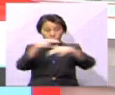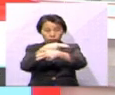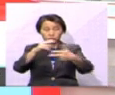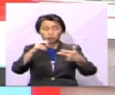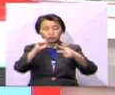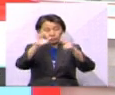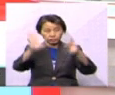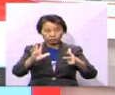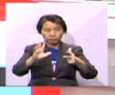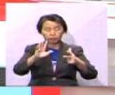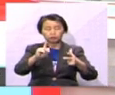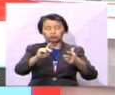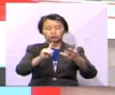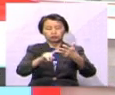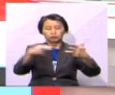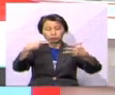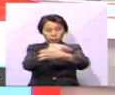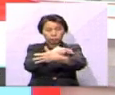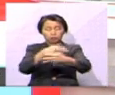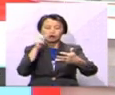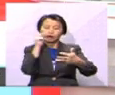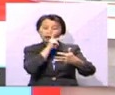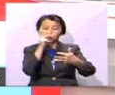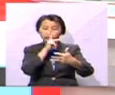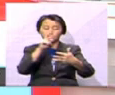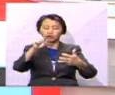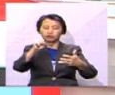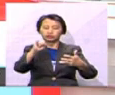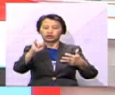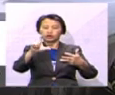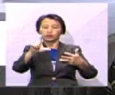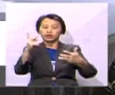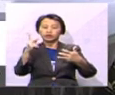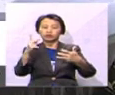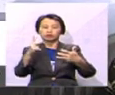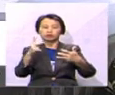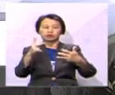Kemuning Shah Alam LKSA dan lebuh raya Kajang Silk.